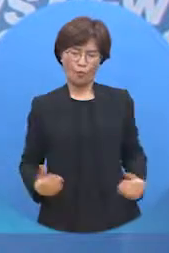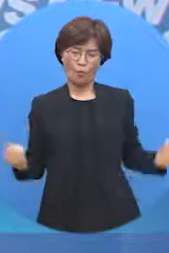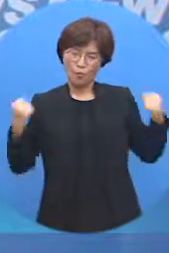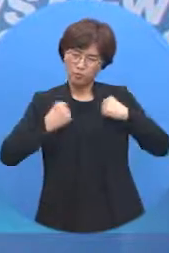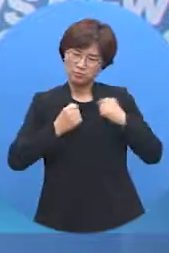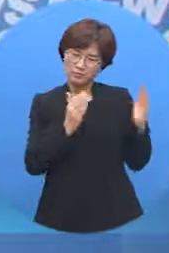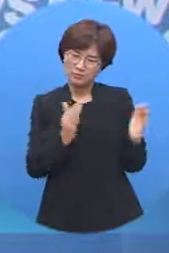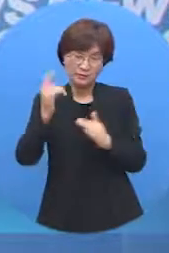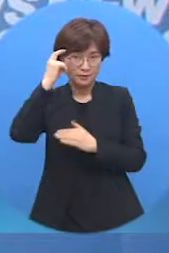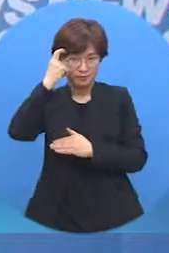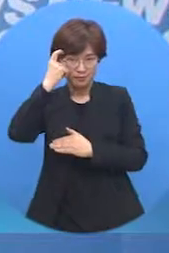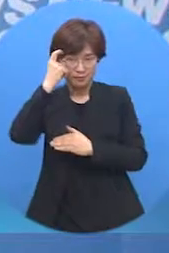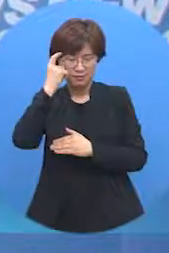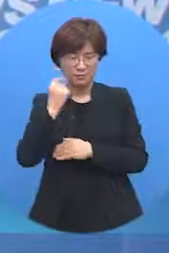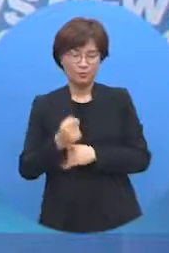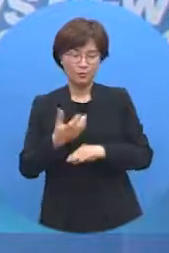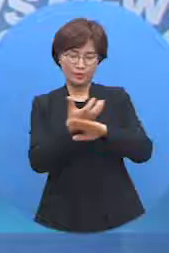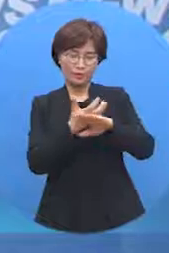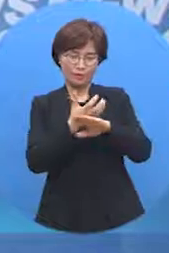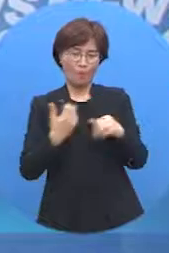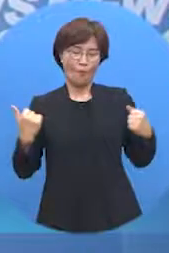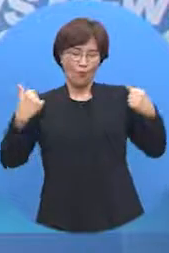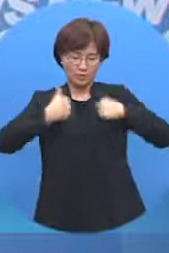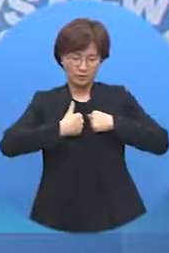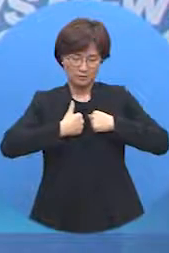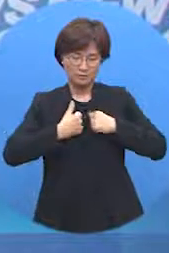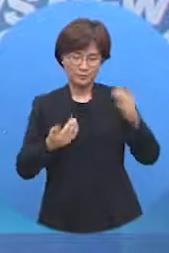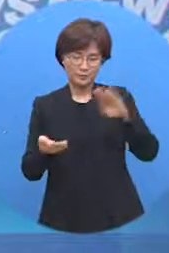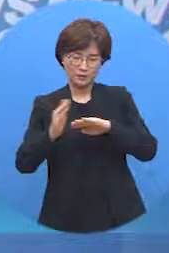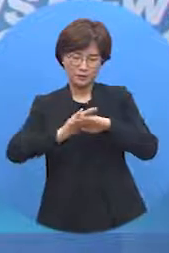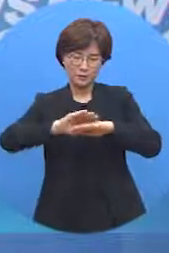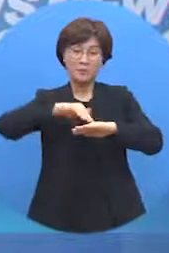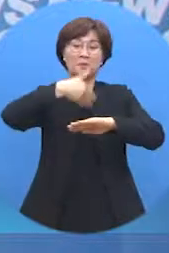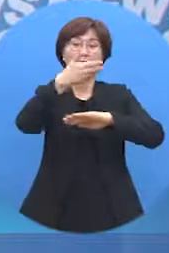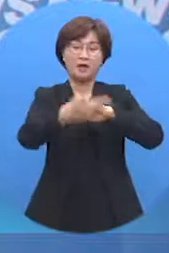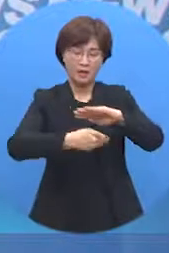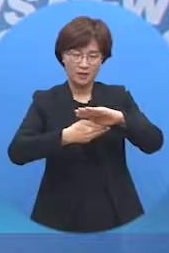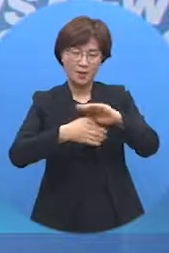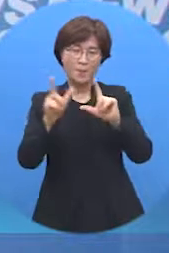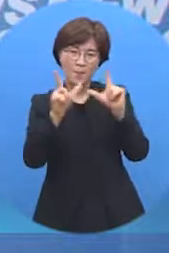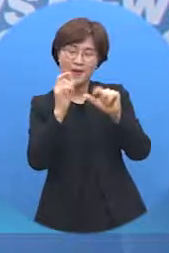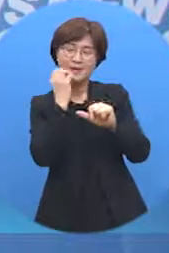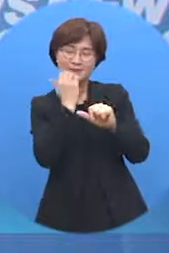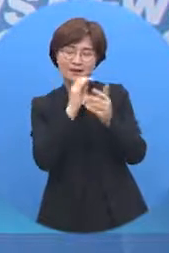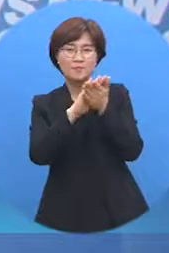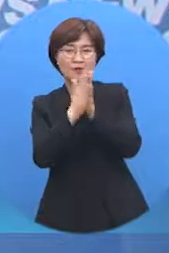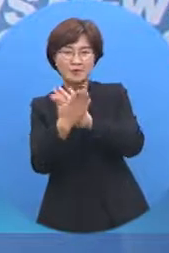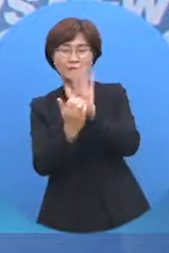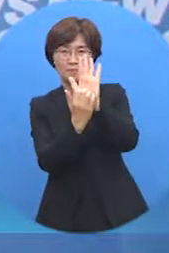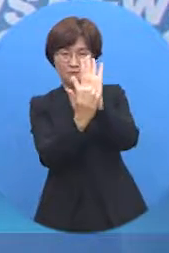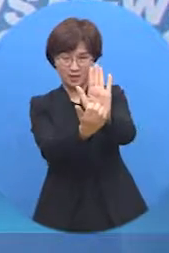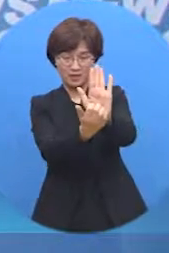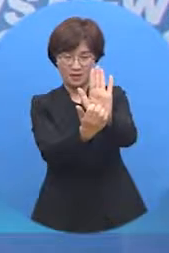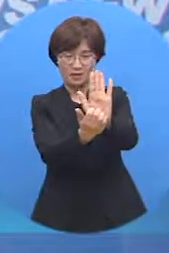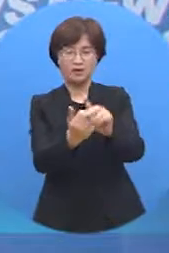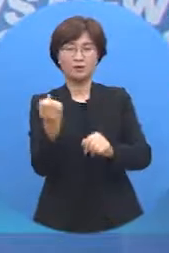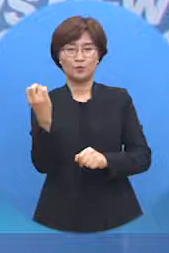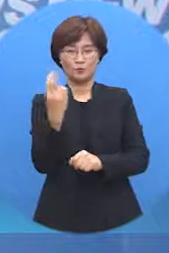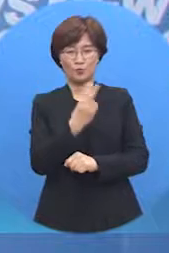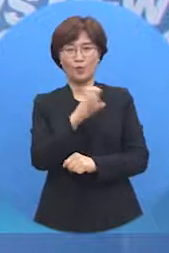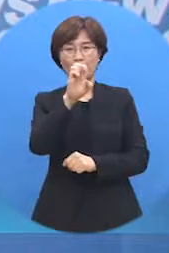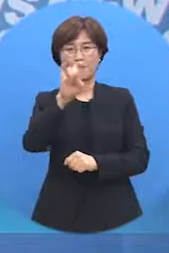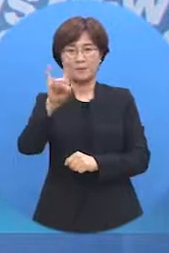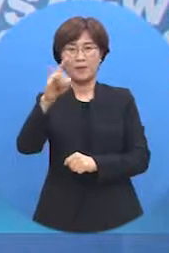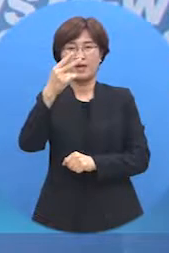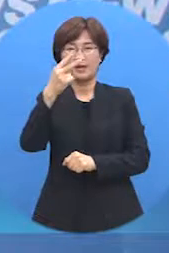겨울 외투를 정리하게 되는데요. 모직코트는 안감을 밖으로 나오게 해서 보관하면 모양이나 색이 변형되는 것을